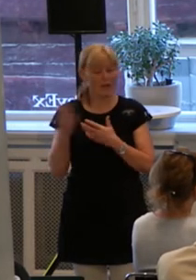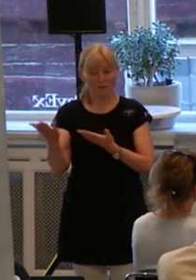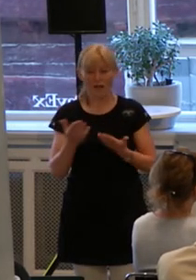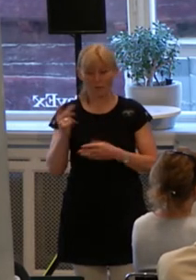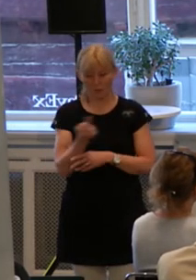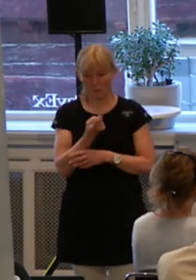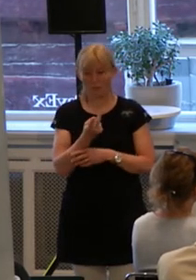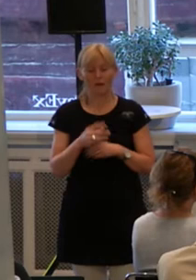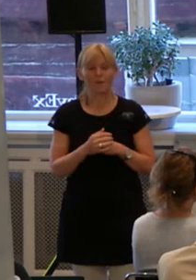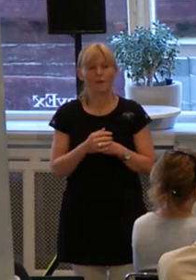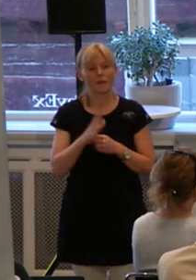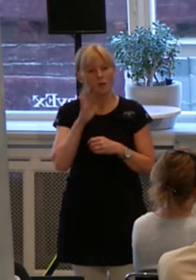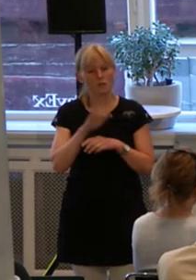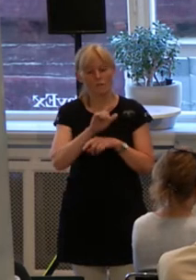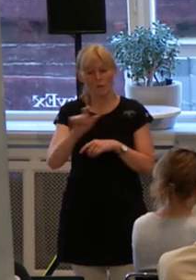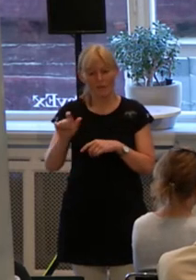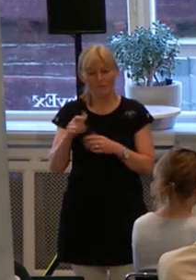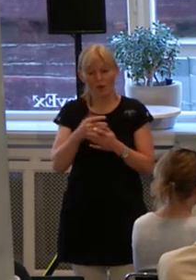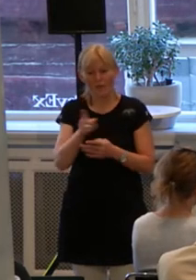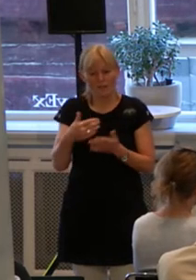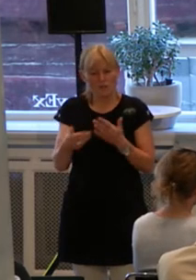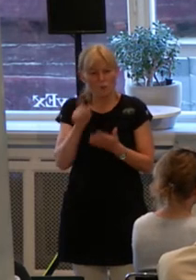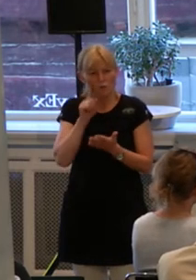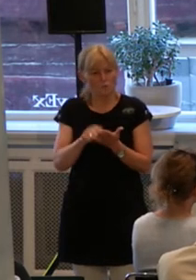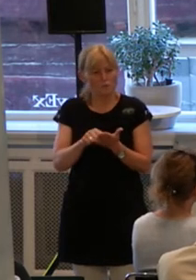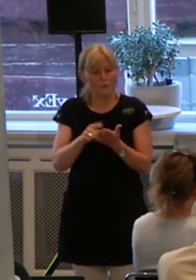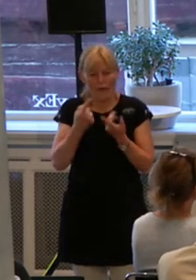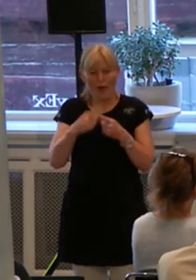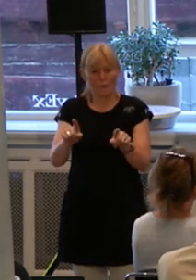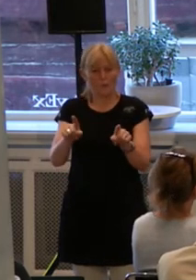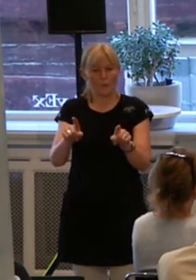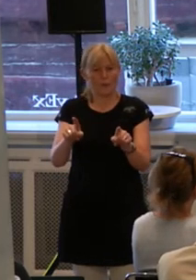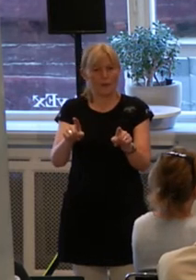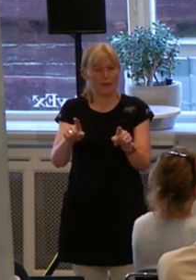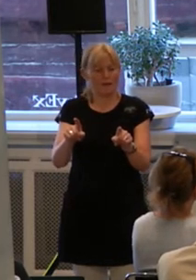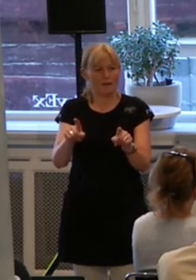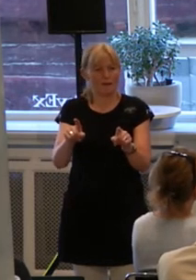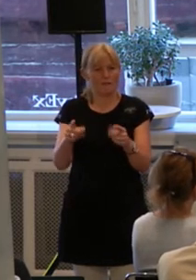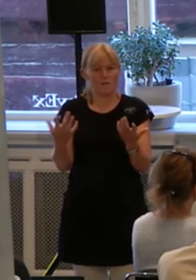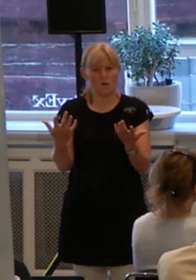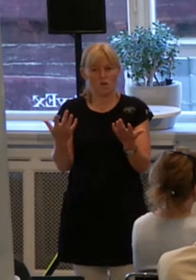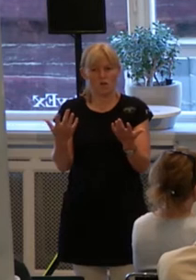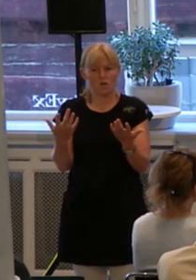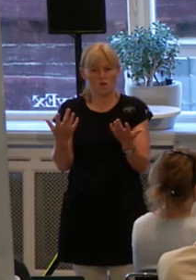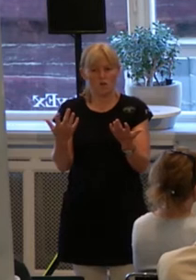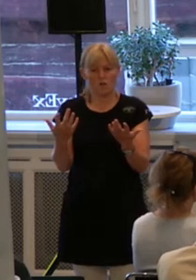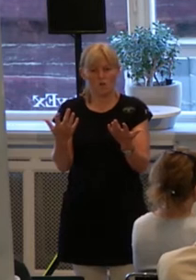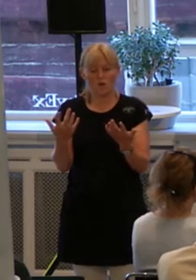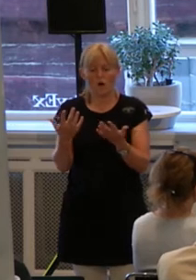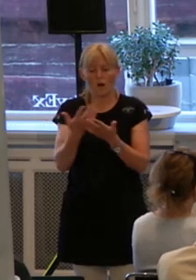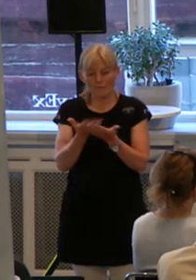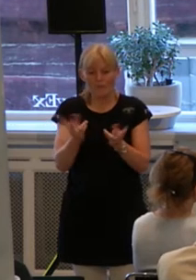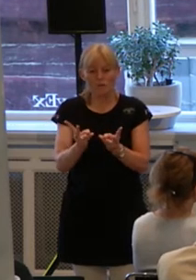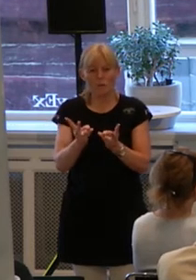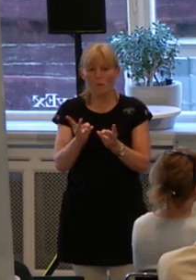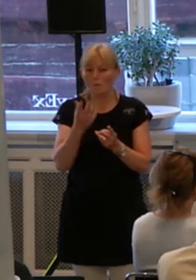Välkomna mycket båda två. Det jag vill höra är, vad är det ni har gjort som är annorlunda? Vad är det som är så har visat sig vara